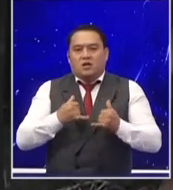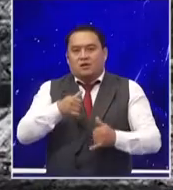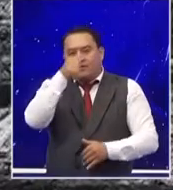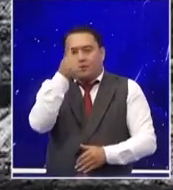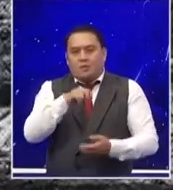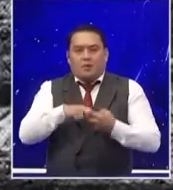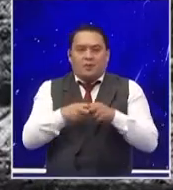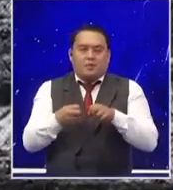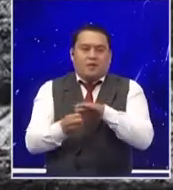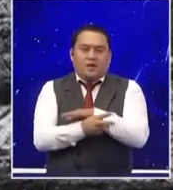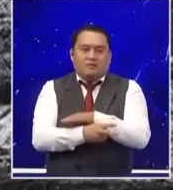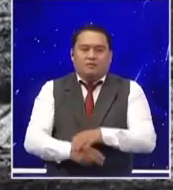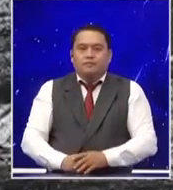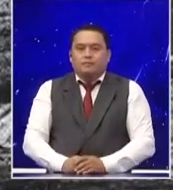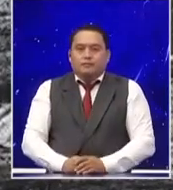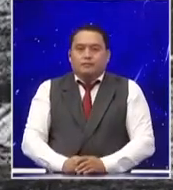мигрантов